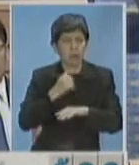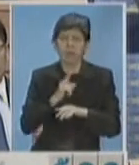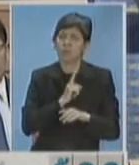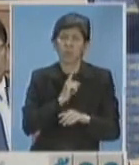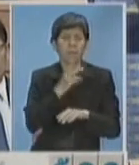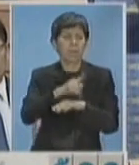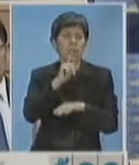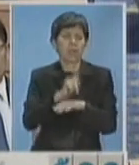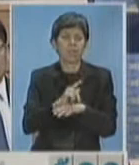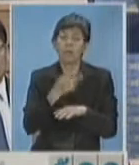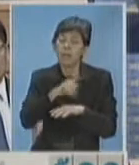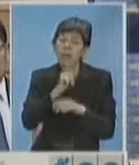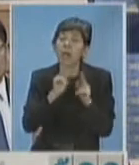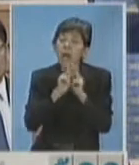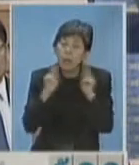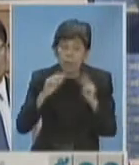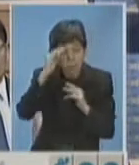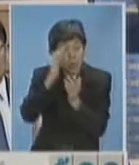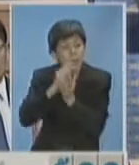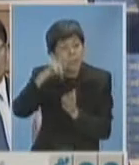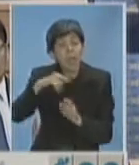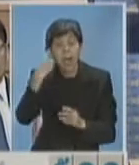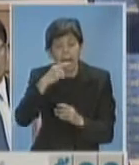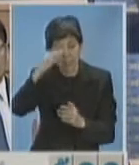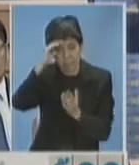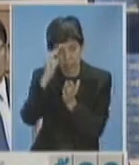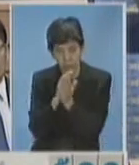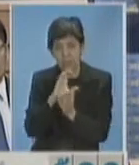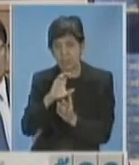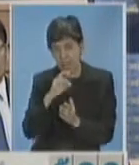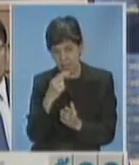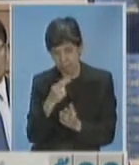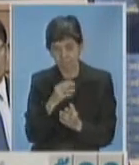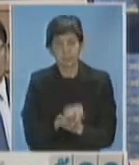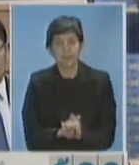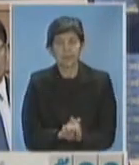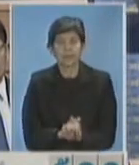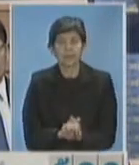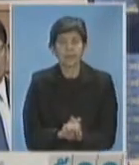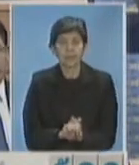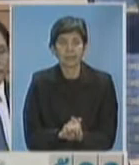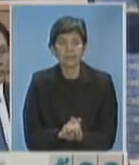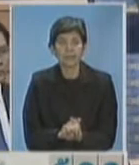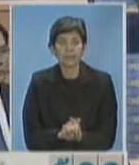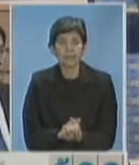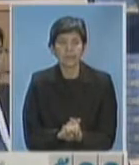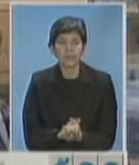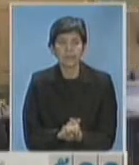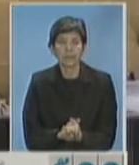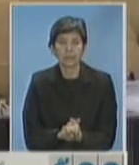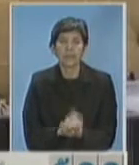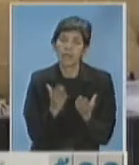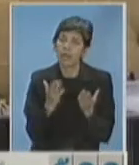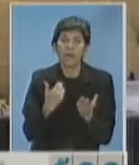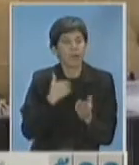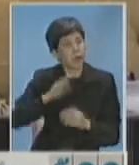านคือประธานคณะกรรมการคดีพิเศษก็คือร้อยตำรวจเฉลิมอยู่บำรุง ท่านฮะท่านอย่